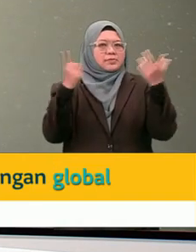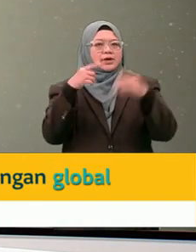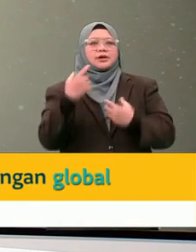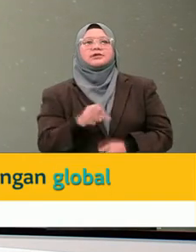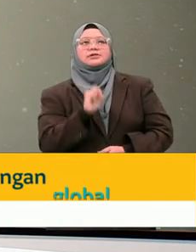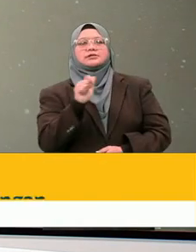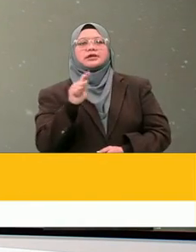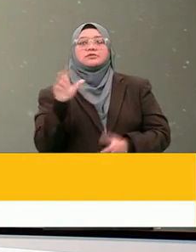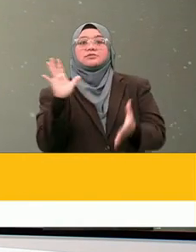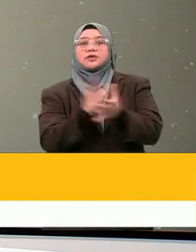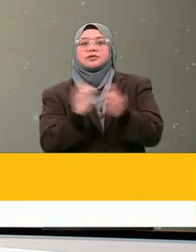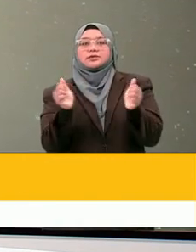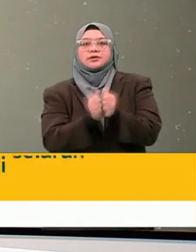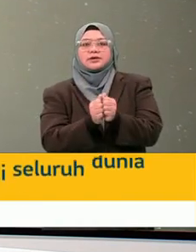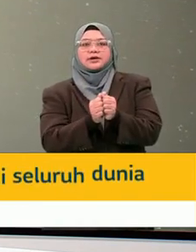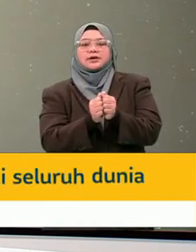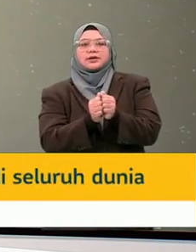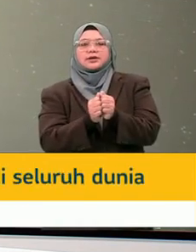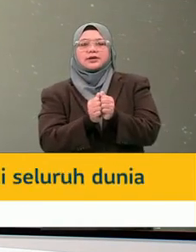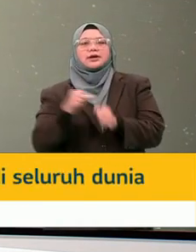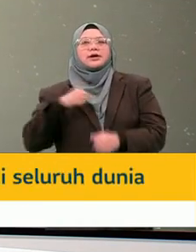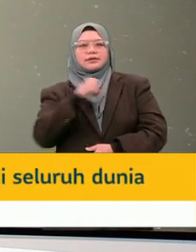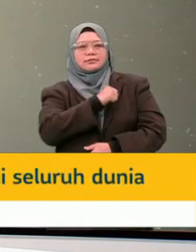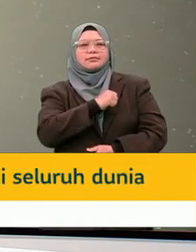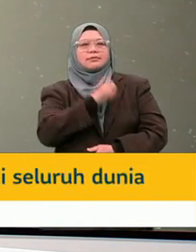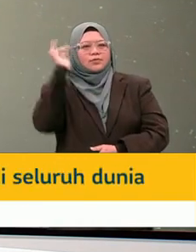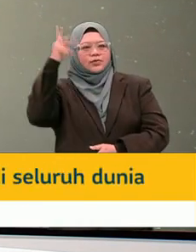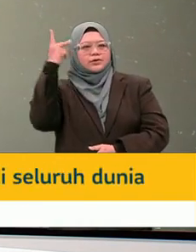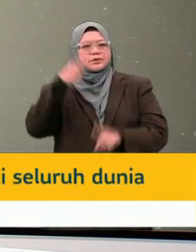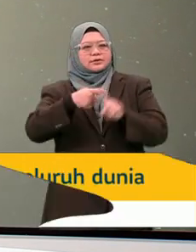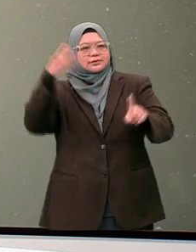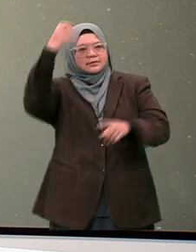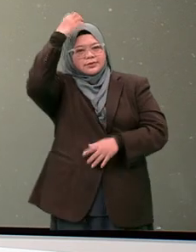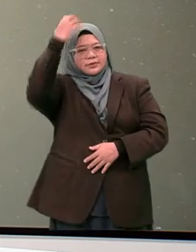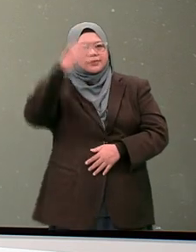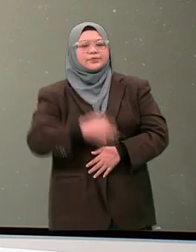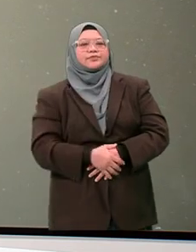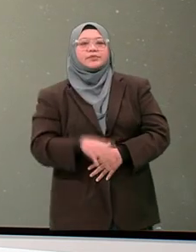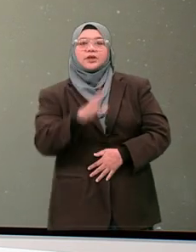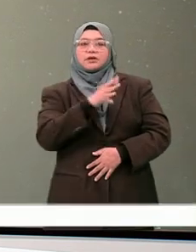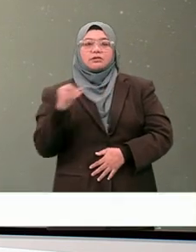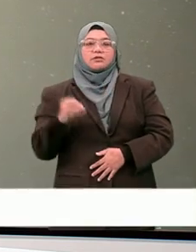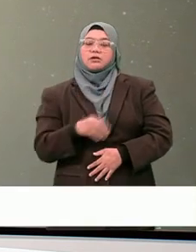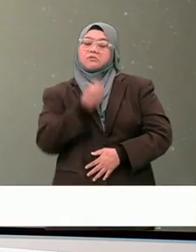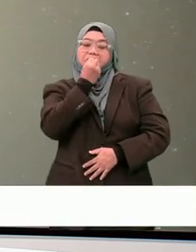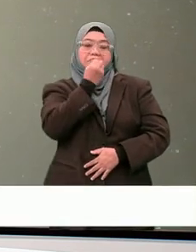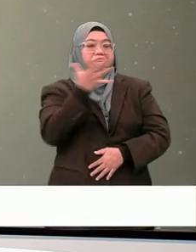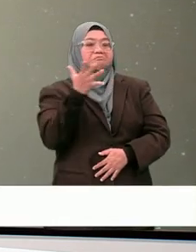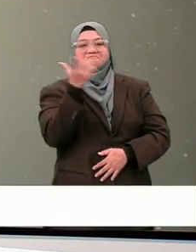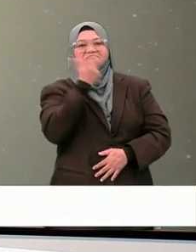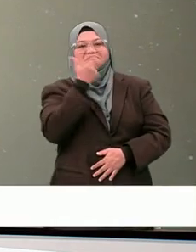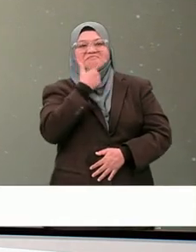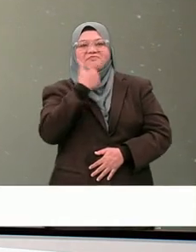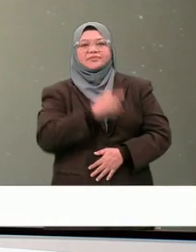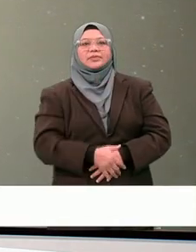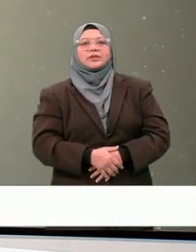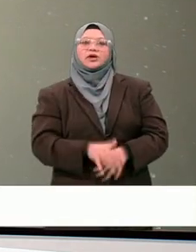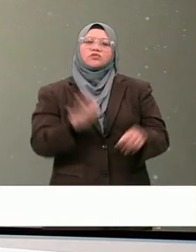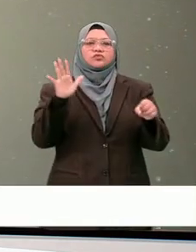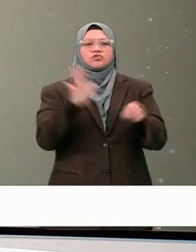perkawinan beliau dengan seorang ahli politik dari selango memilih untuk tidak memberi kenyataan panjang lebar